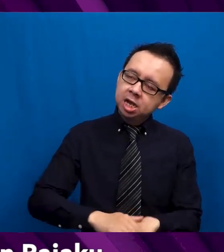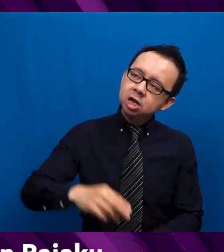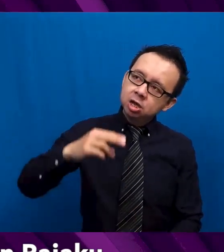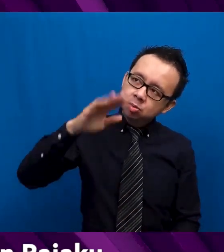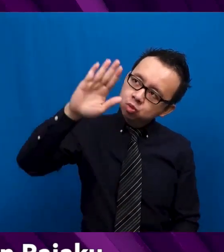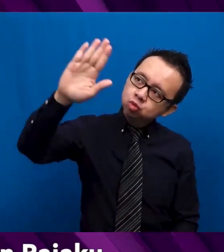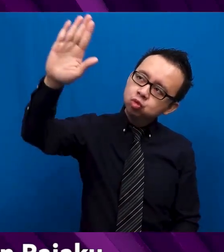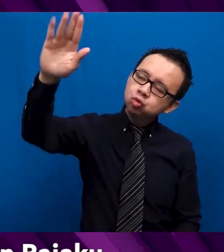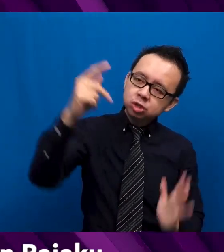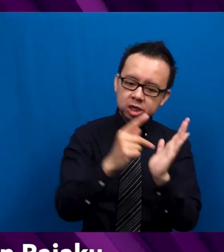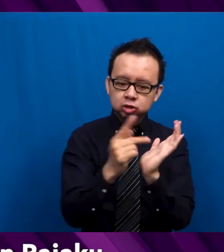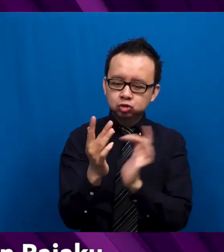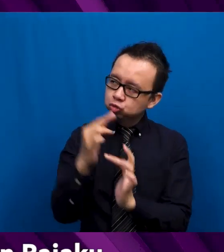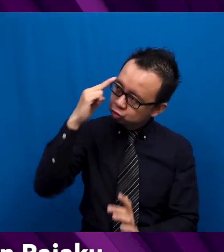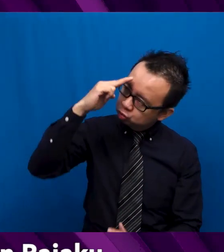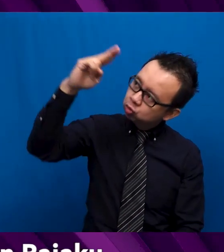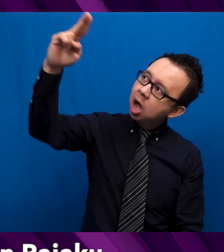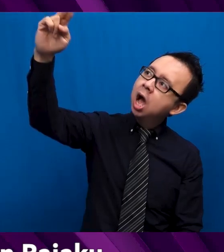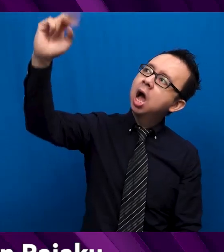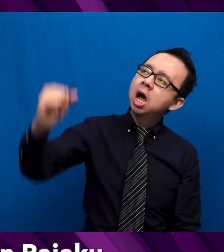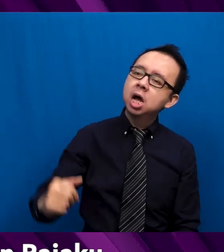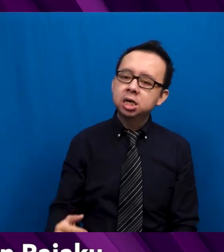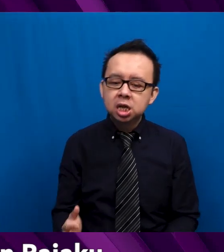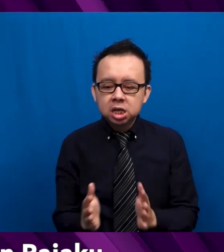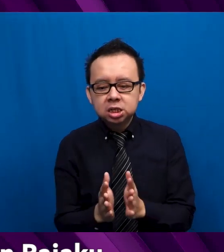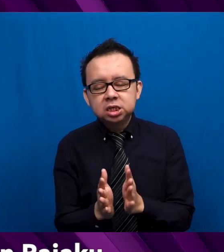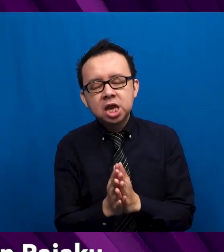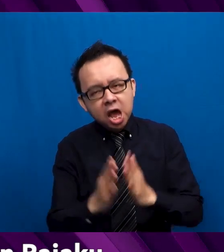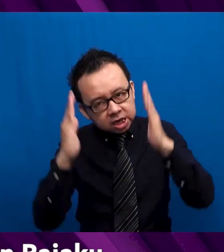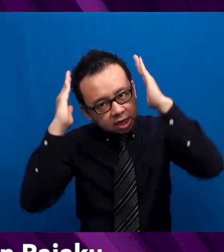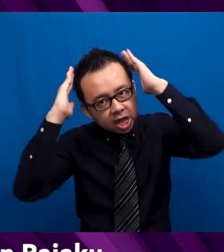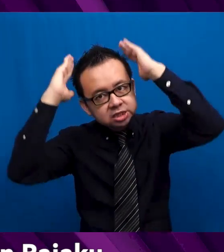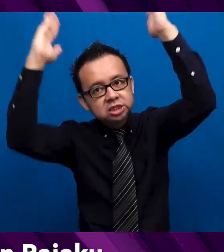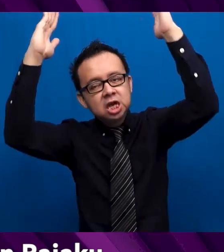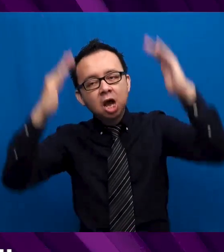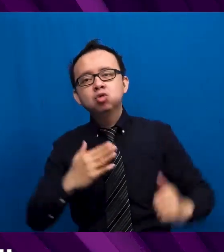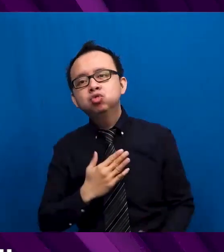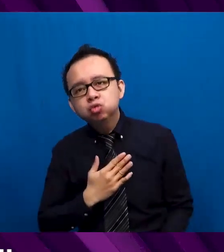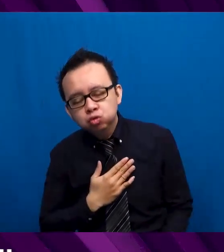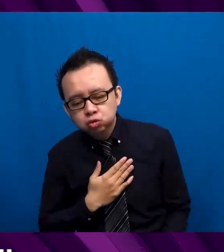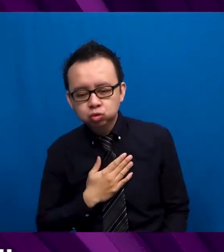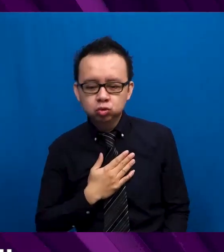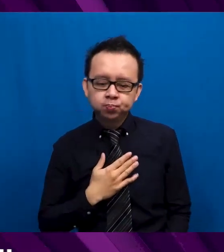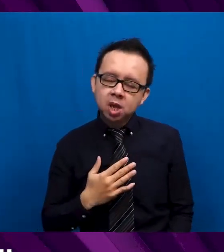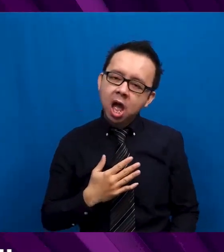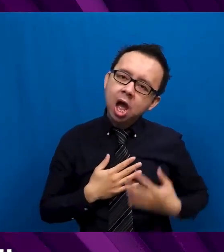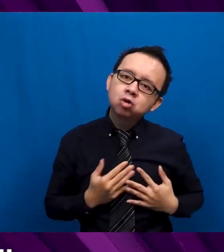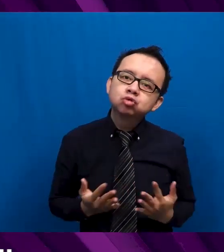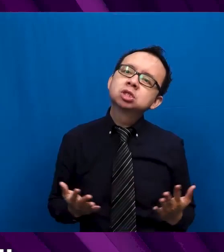padamu, Yesus Tuhanku dan Rajaku. Ku